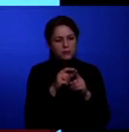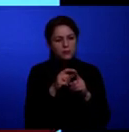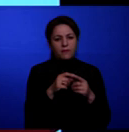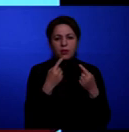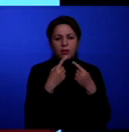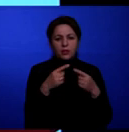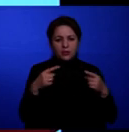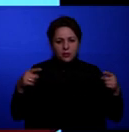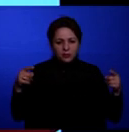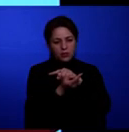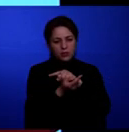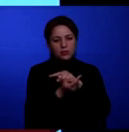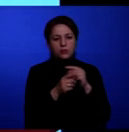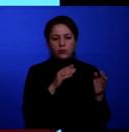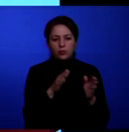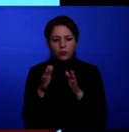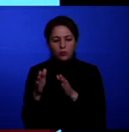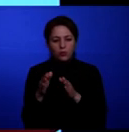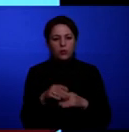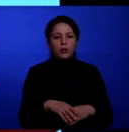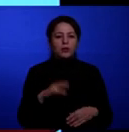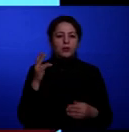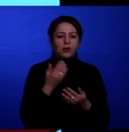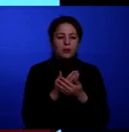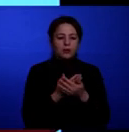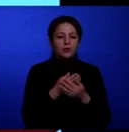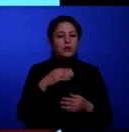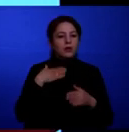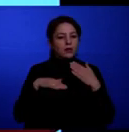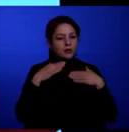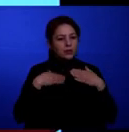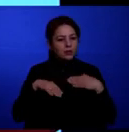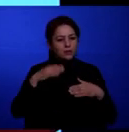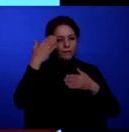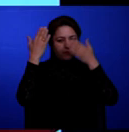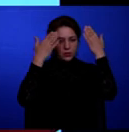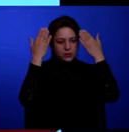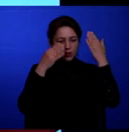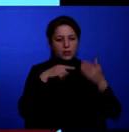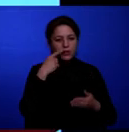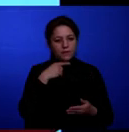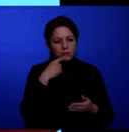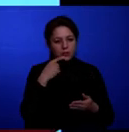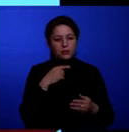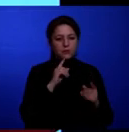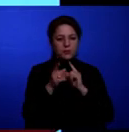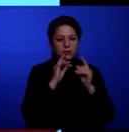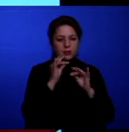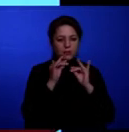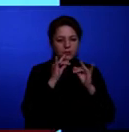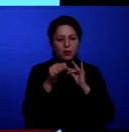близкое значение например радость веселье говорить беседовать